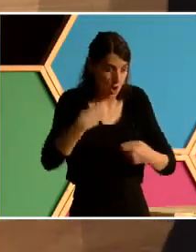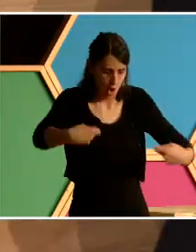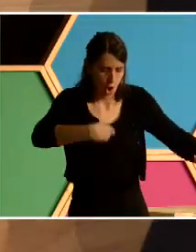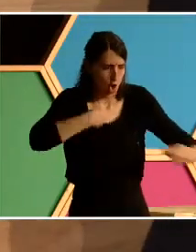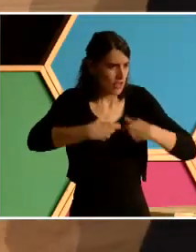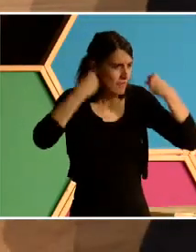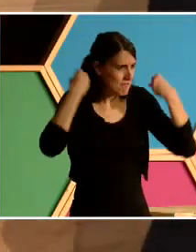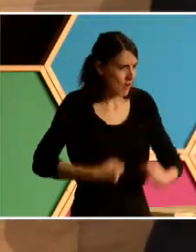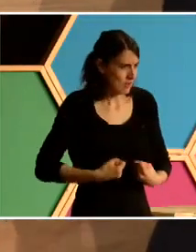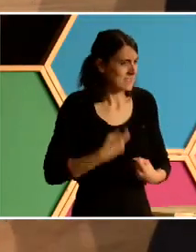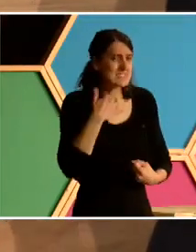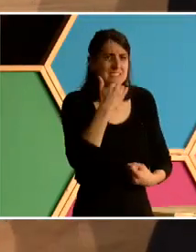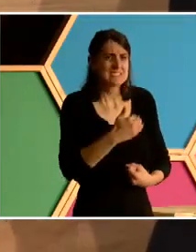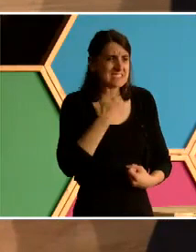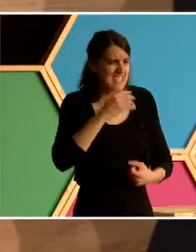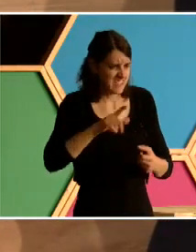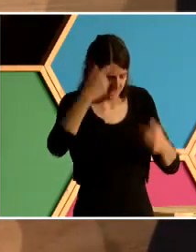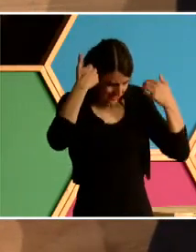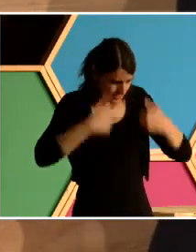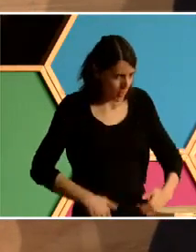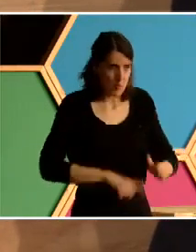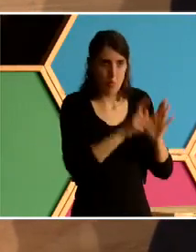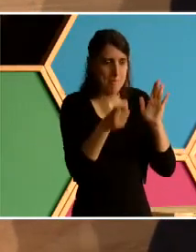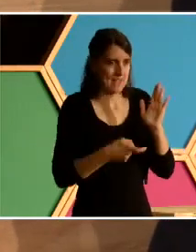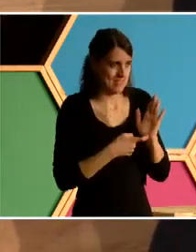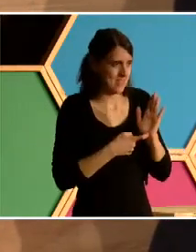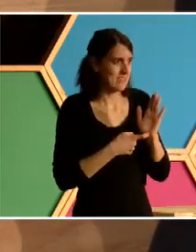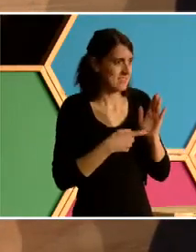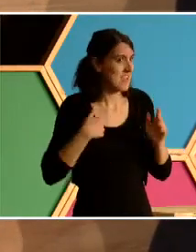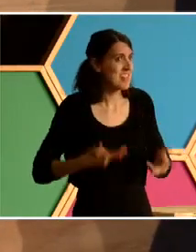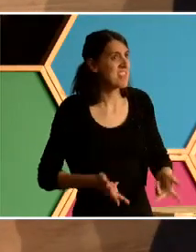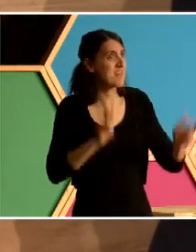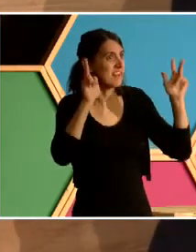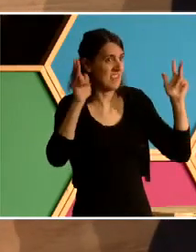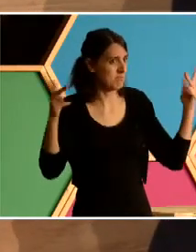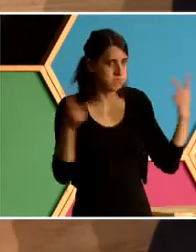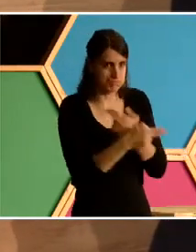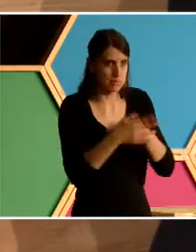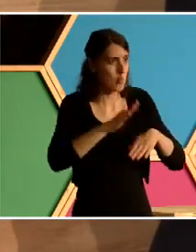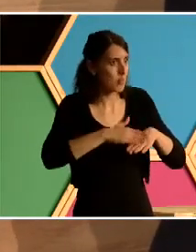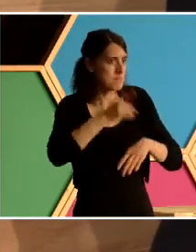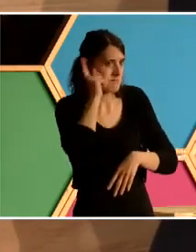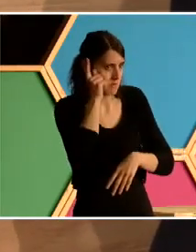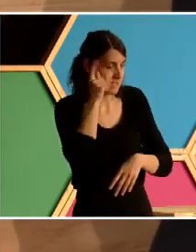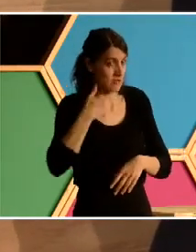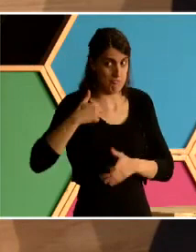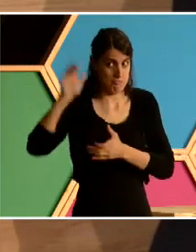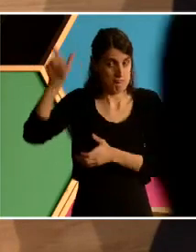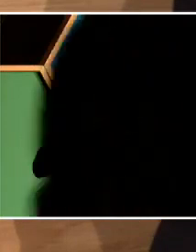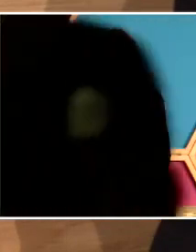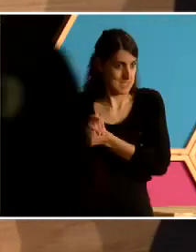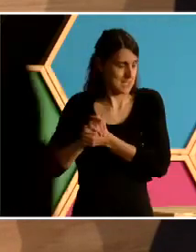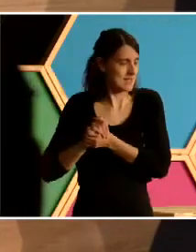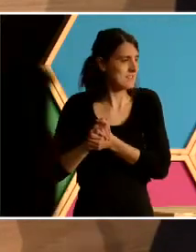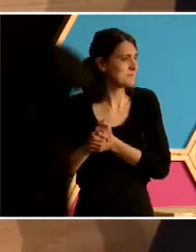tot, absolutament tot, i prenen la nostra llibertat. Acabaré amb una anècdota aquesta primera intervenció. Jo tinc un bon amic, que